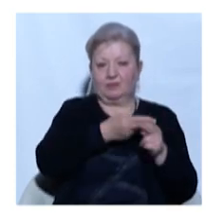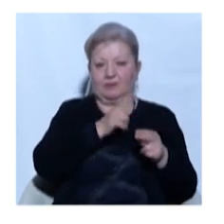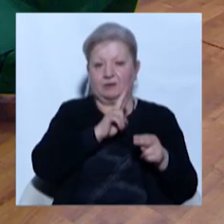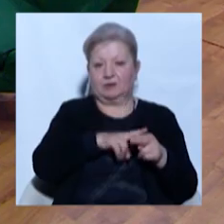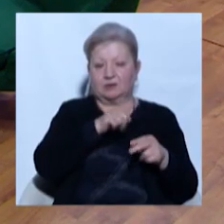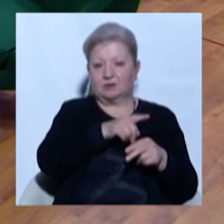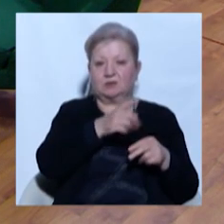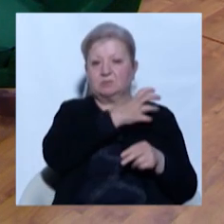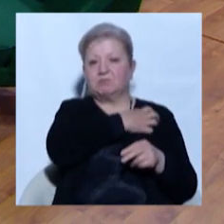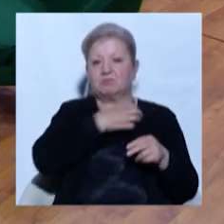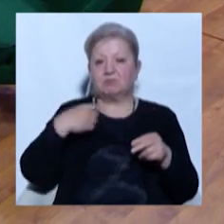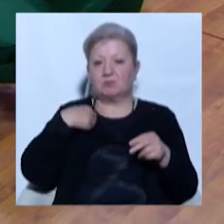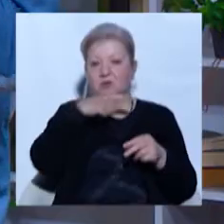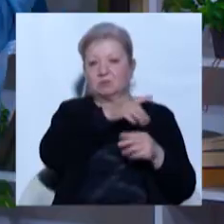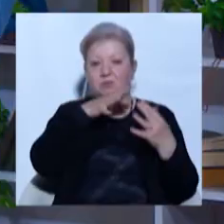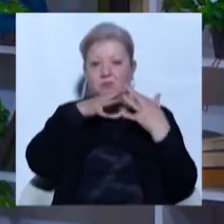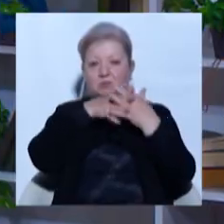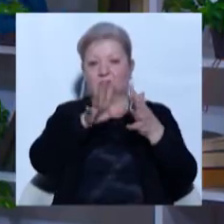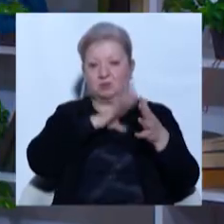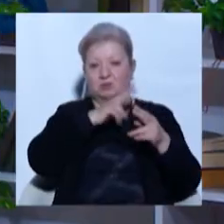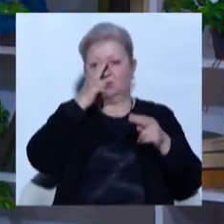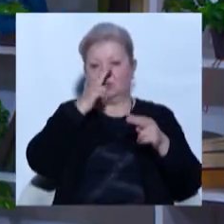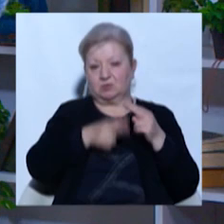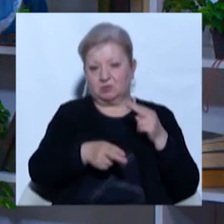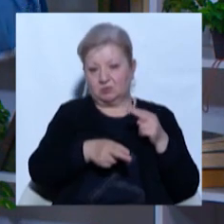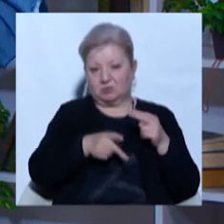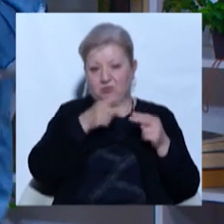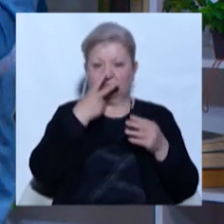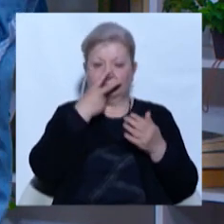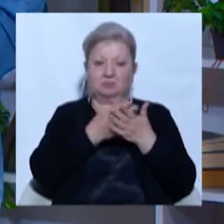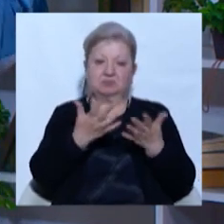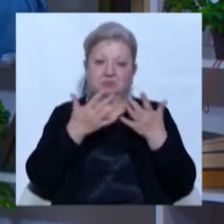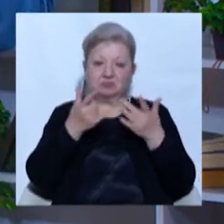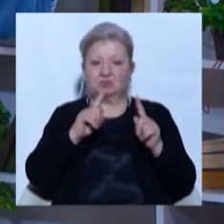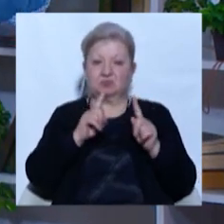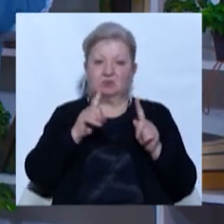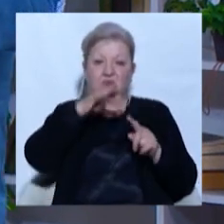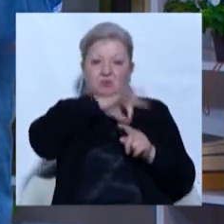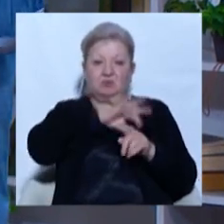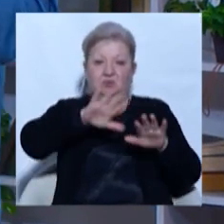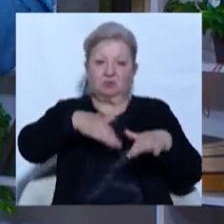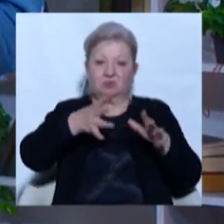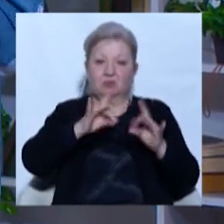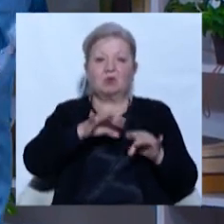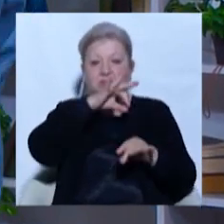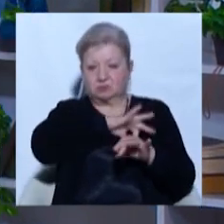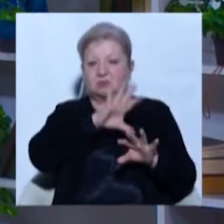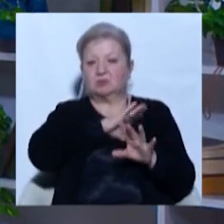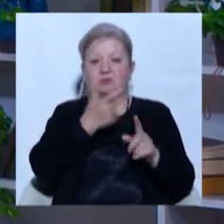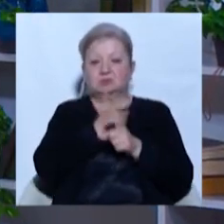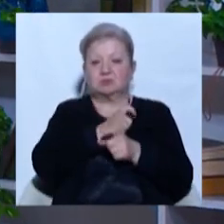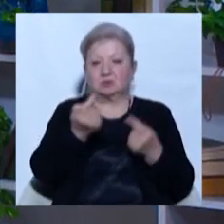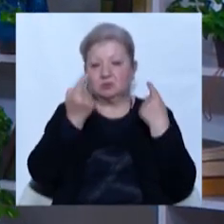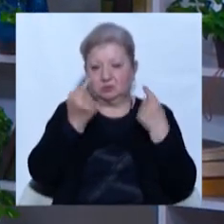პრაქტიკულად ვახტანგის ბრძოლა ასე დასრულდა. თითქოს და ერთი შეხედვით უშედეგოდ, მაგრამ შედეგი მაინც დიდი იყო. იმ